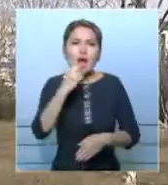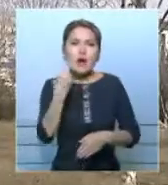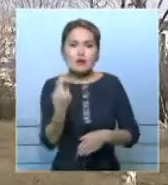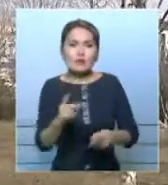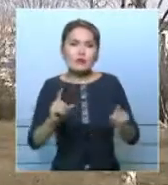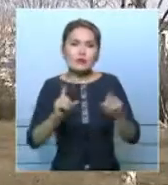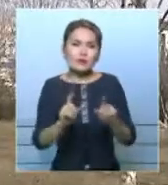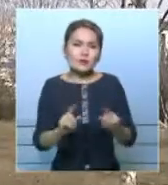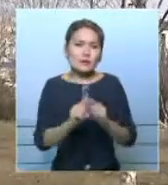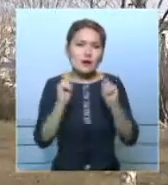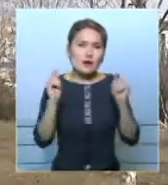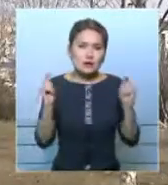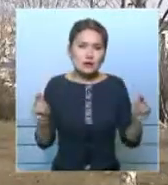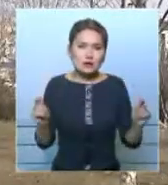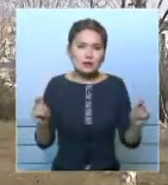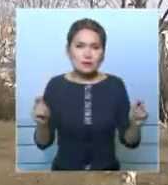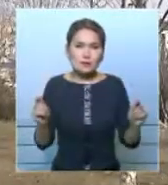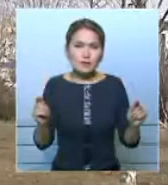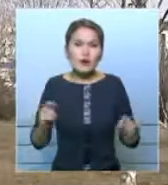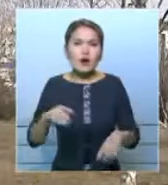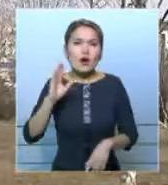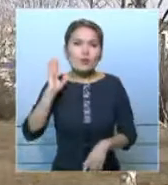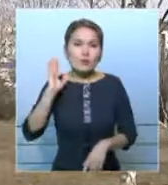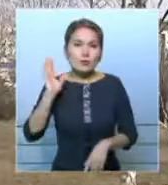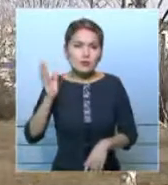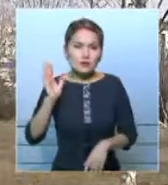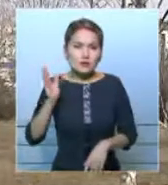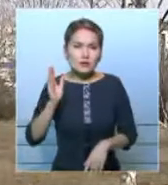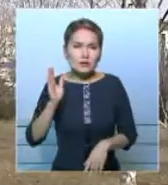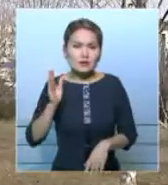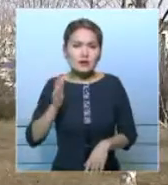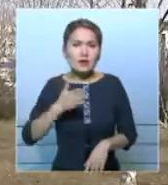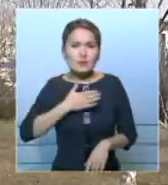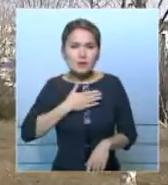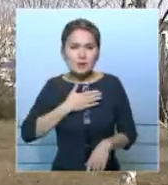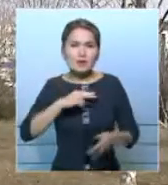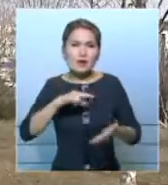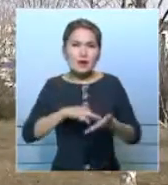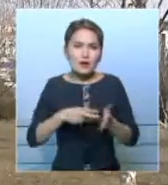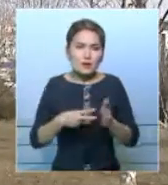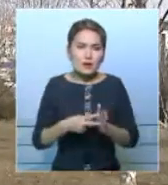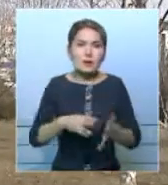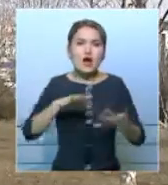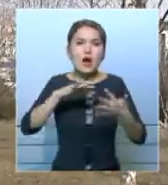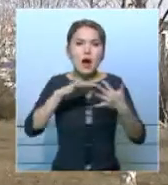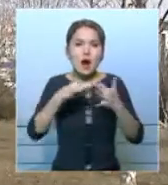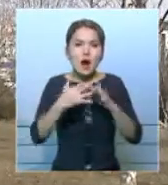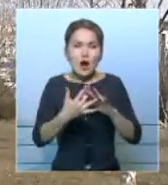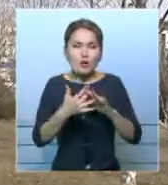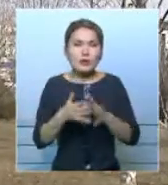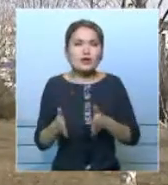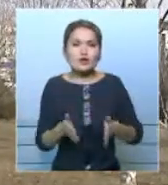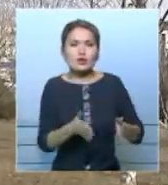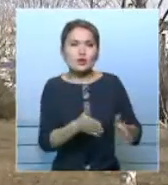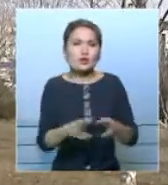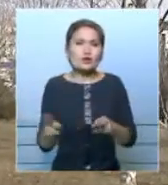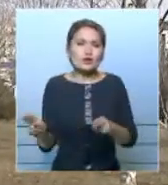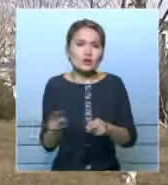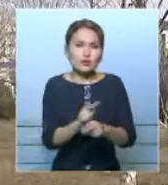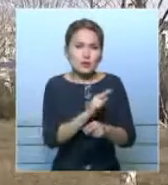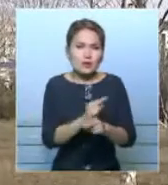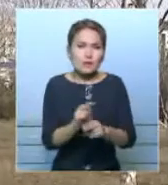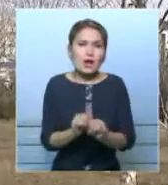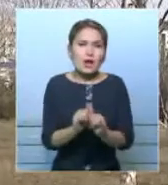бар. Дейтұрған мен қазіргі таңда біздің өзіміздің алға қойып отқан жоспар бойынша ауыл ішілік жолдарды одан